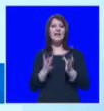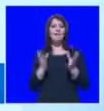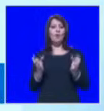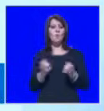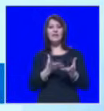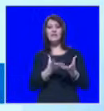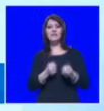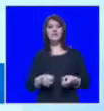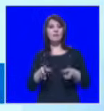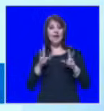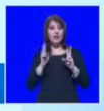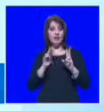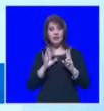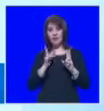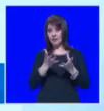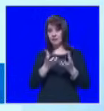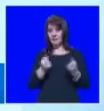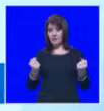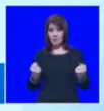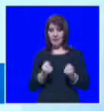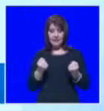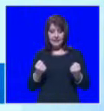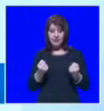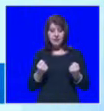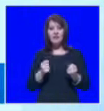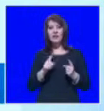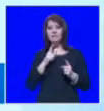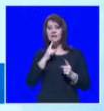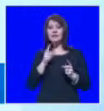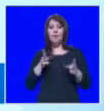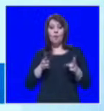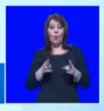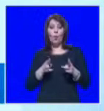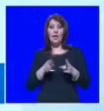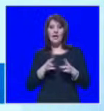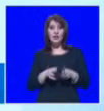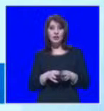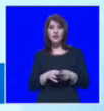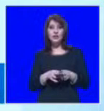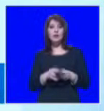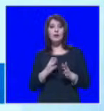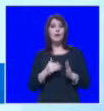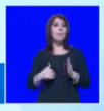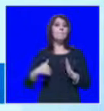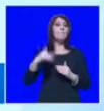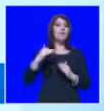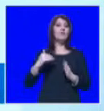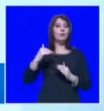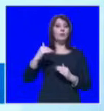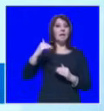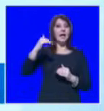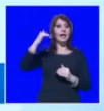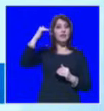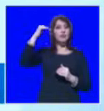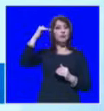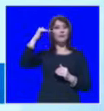дали трябва да се предприемат съответните действия, за да се ограничат така по-високите ръстове в